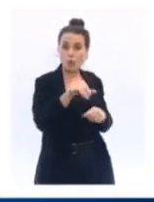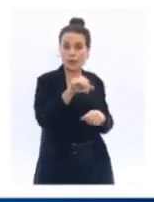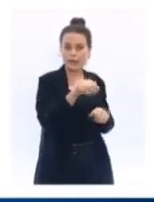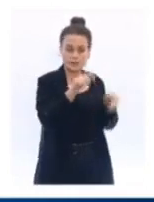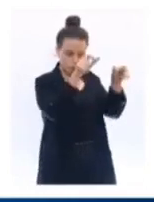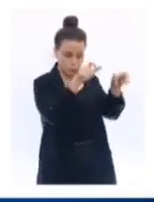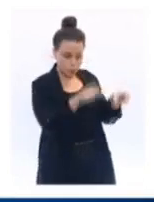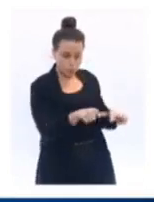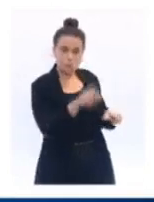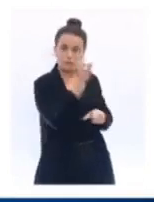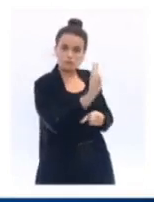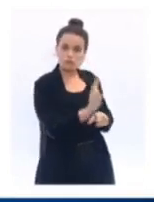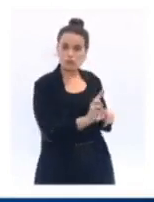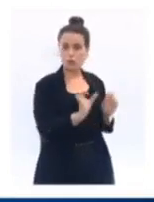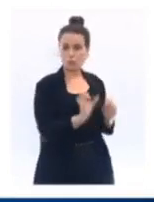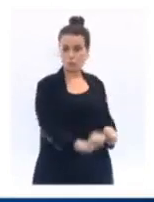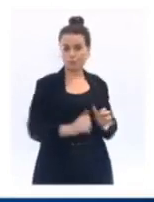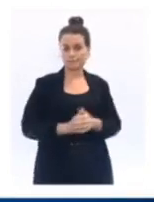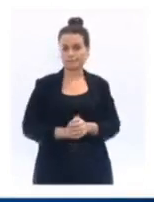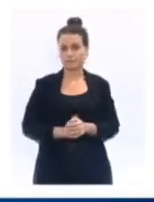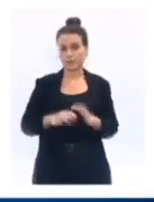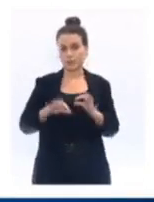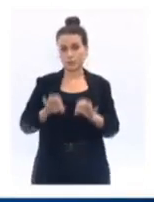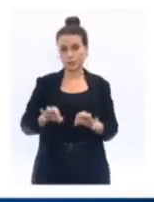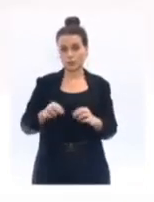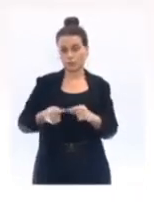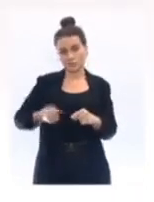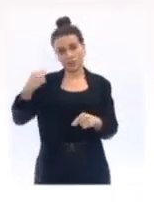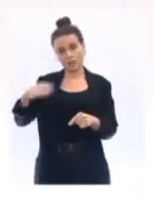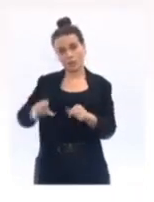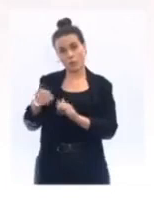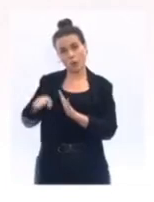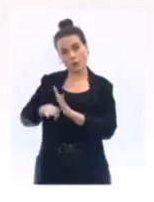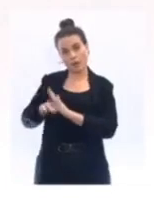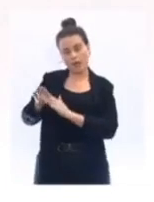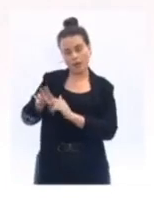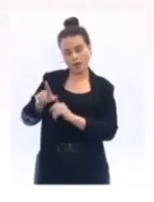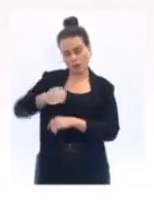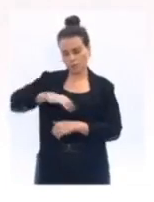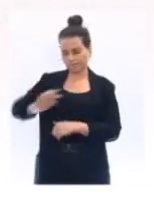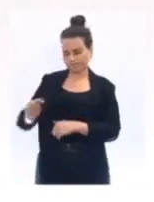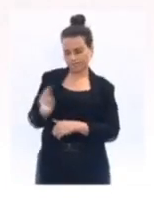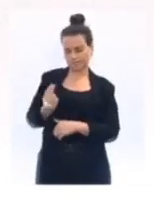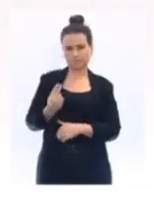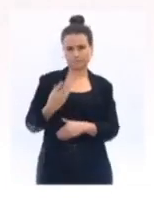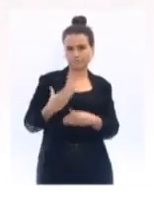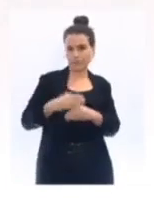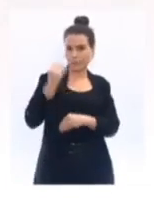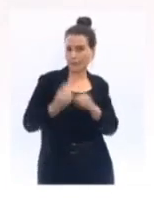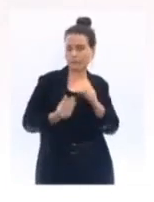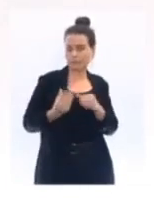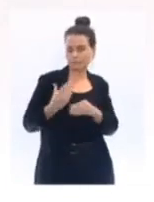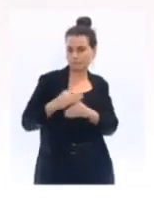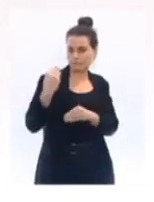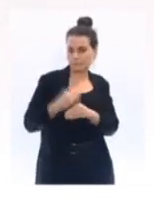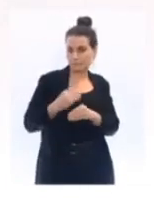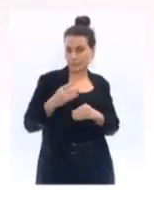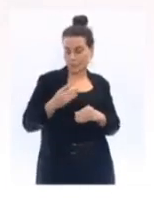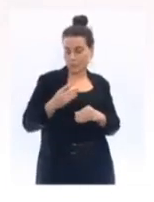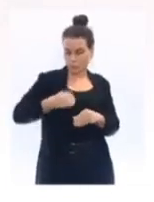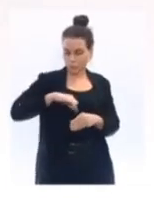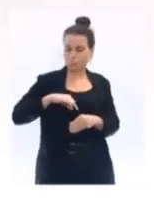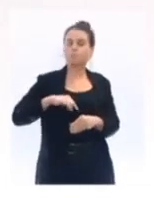vague, ce confinement sera adapté sur deux points essentiels, l'école